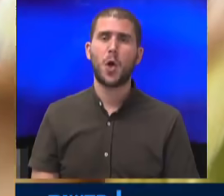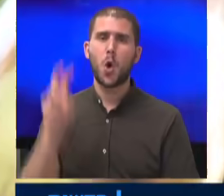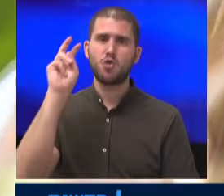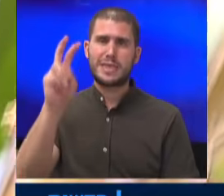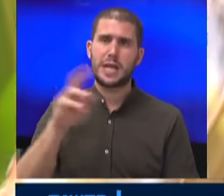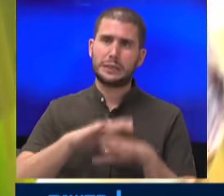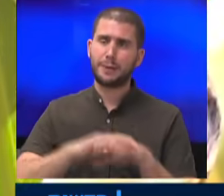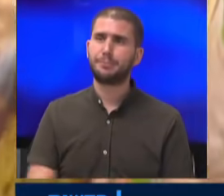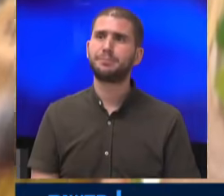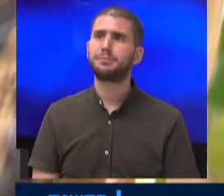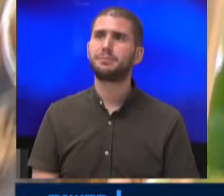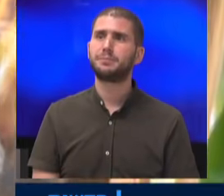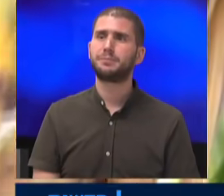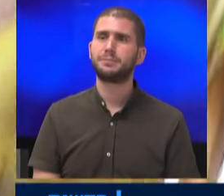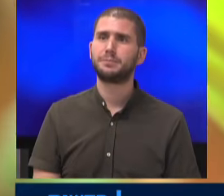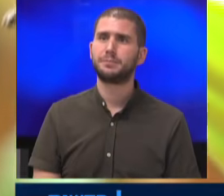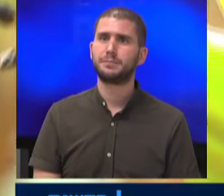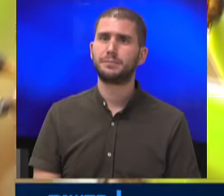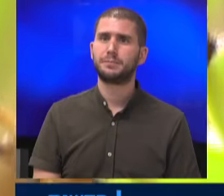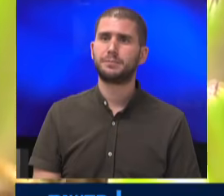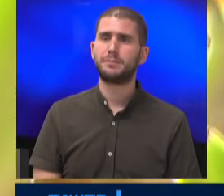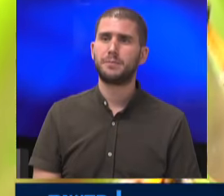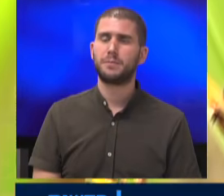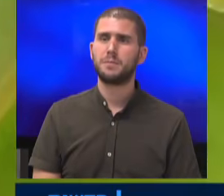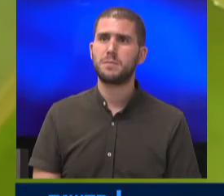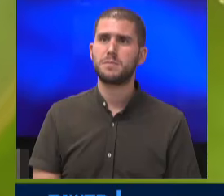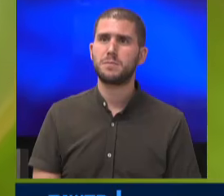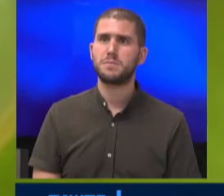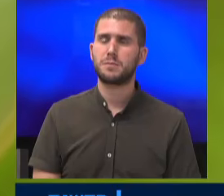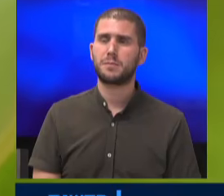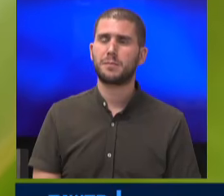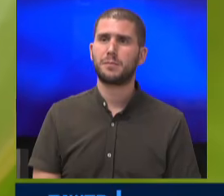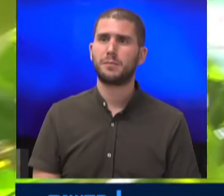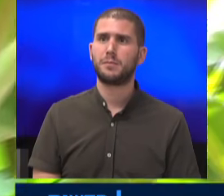אבל יותר מכל אוהב הוא לקופת